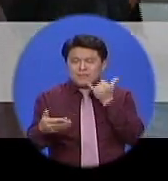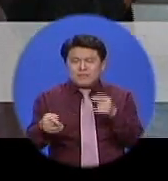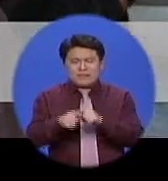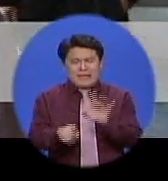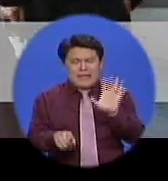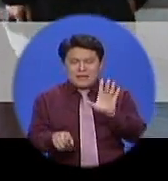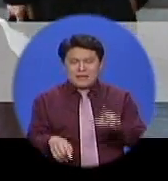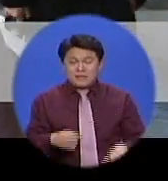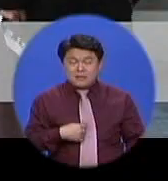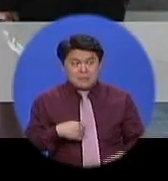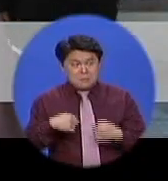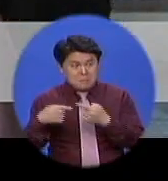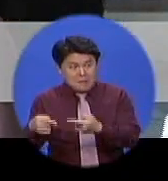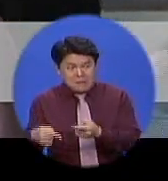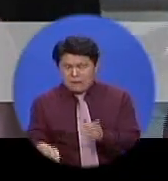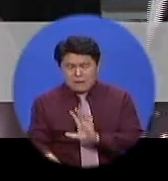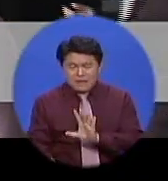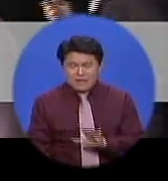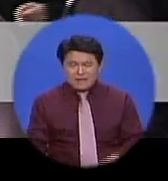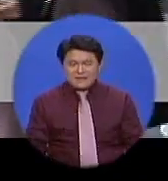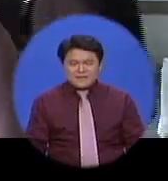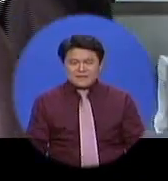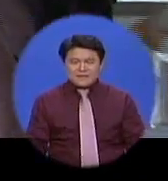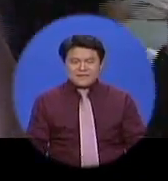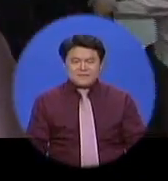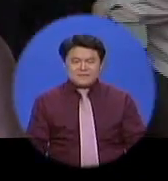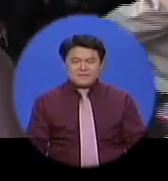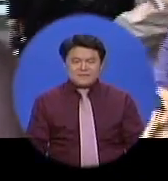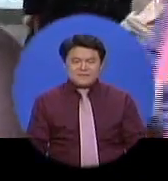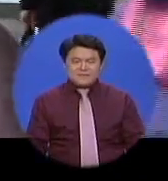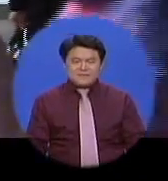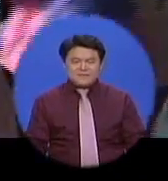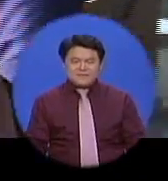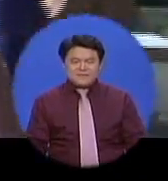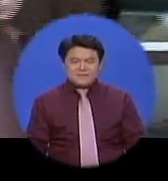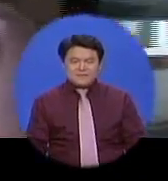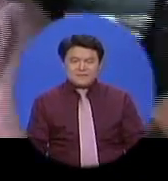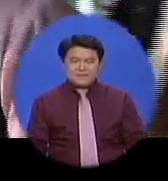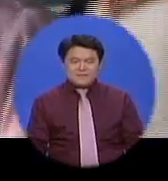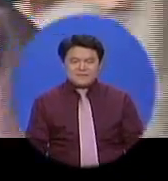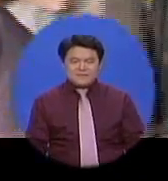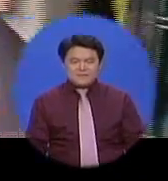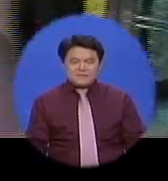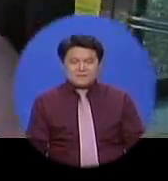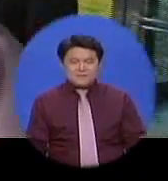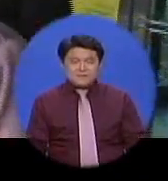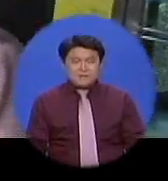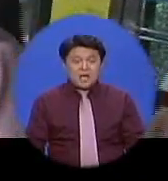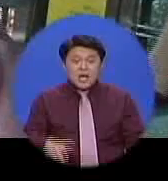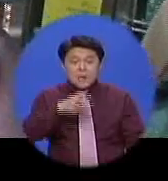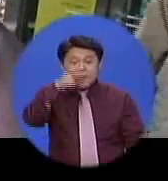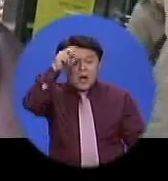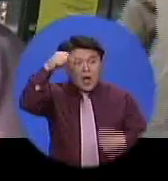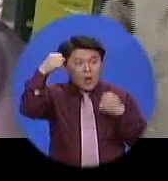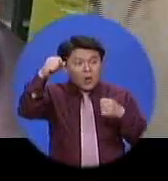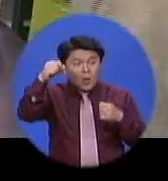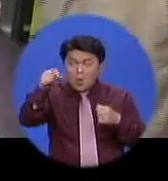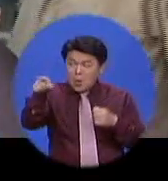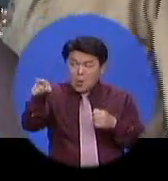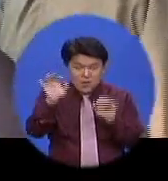뭐 이럴 것도 안 되지. 그러면 마지막으로 저거 평양 공연을